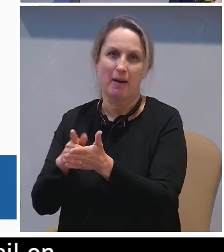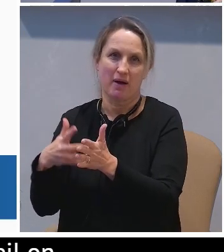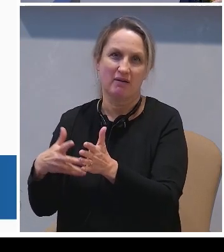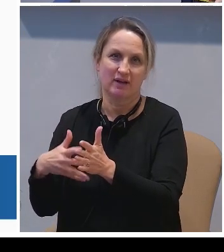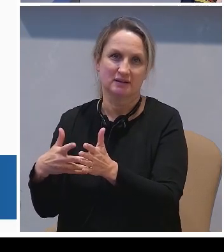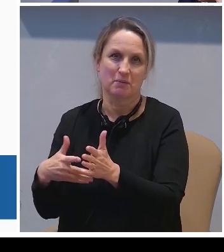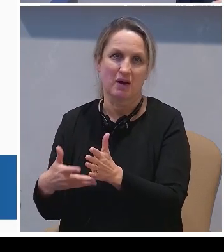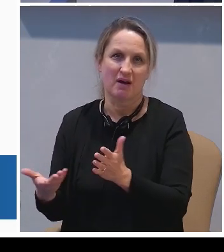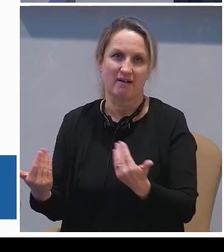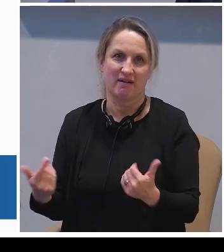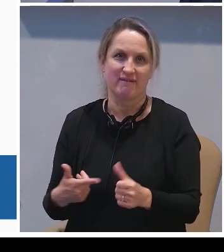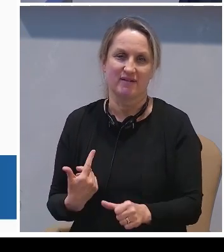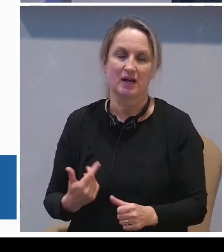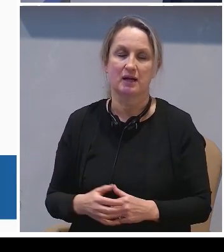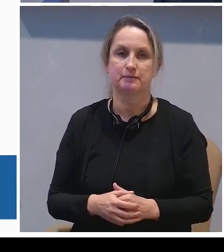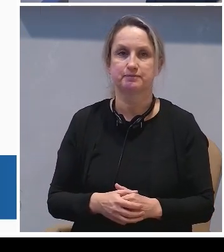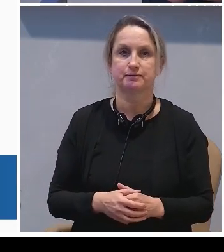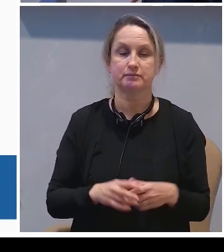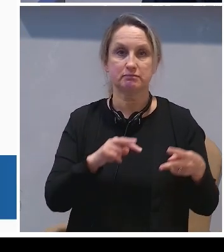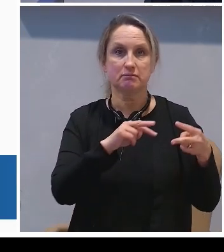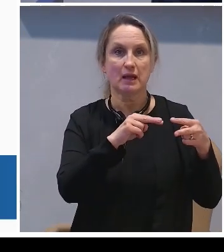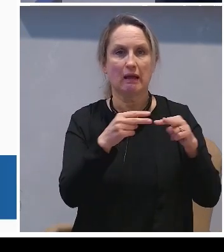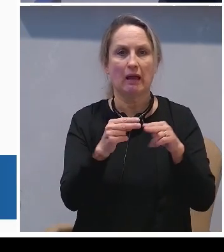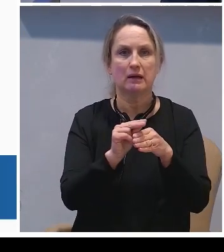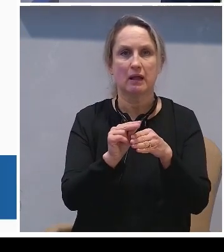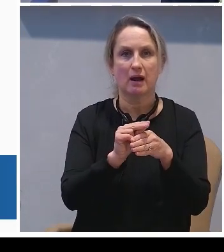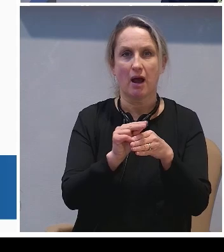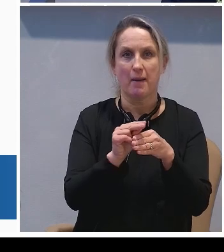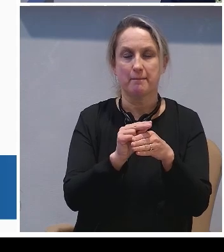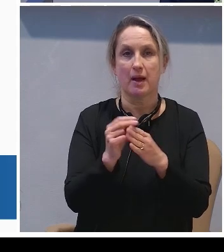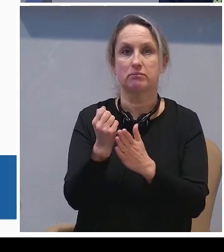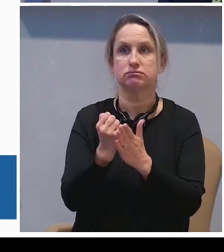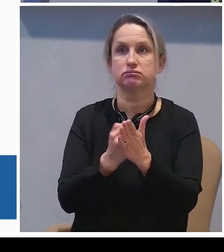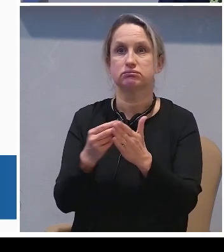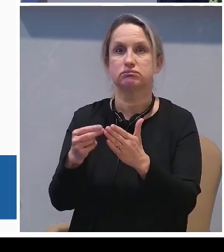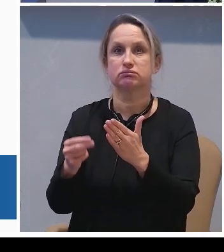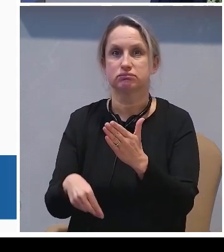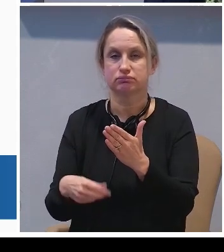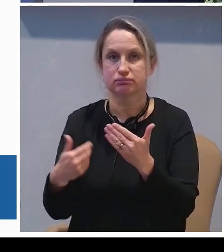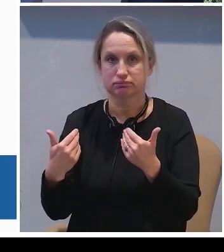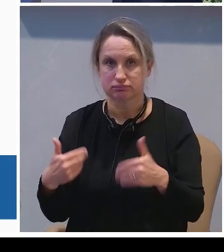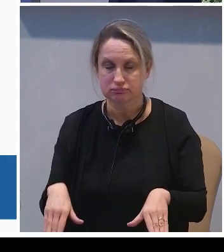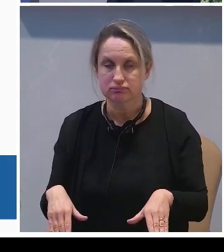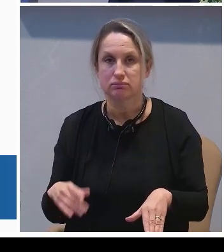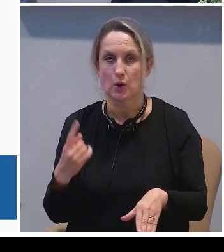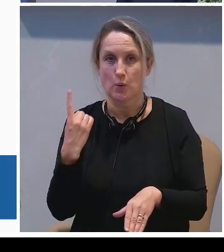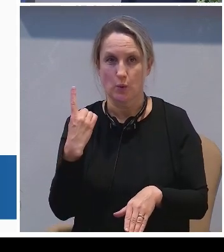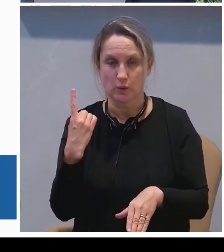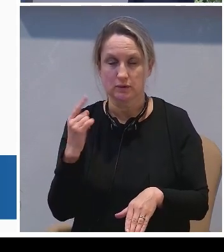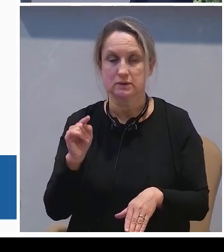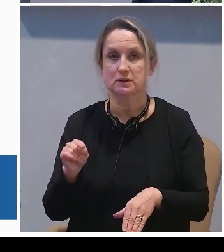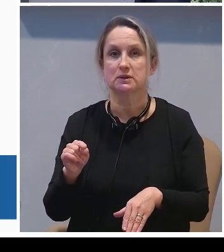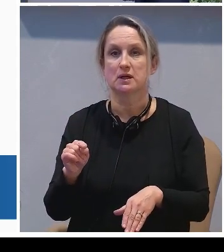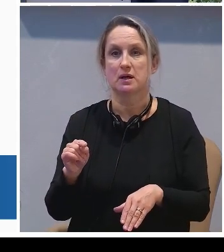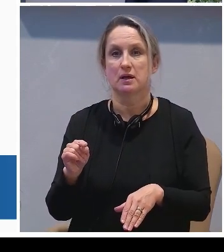oncogenic risk, Ja which we have to take geeniteraapia into siis, mis on account. saanud heakskiidu, on Elevidis ehk siis